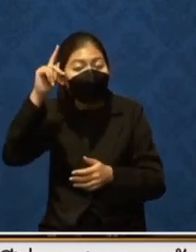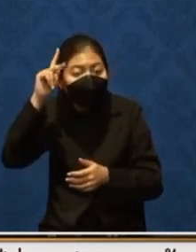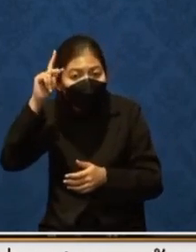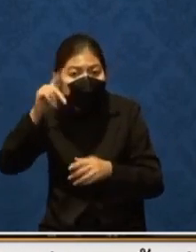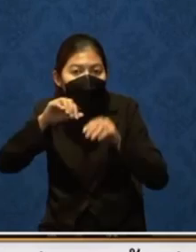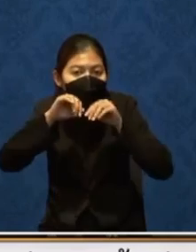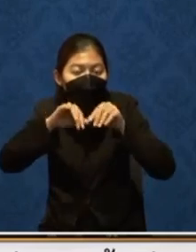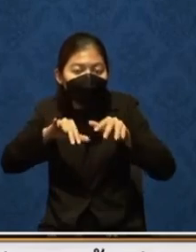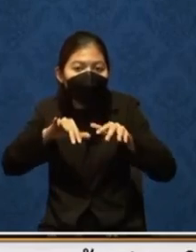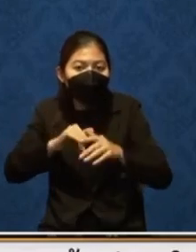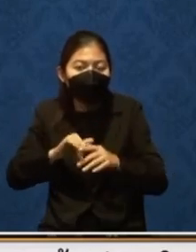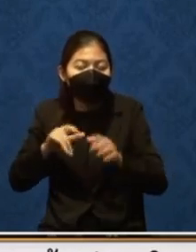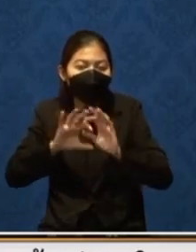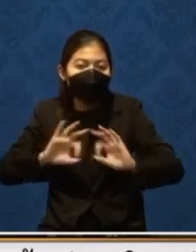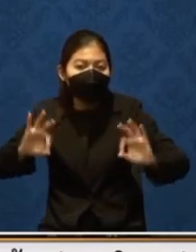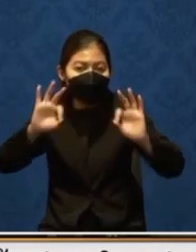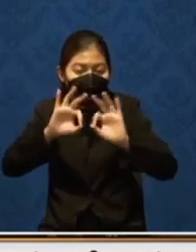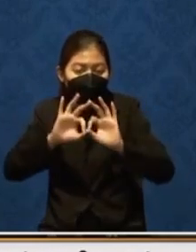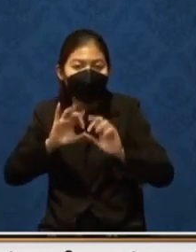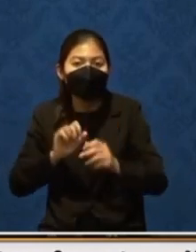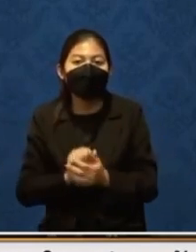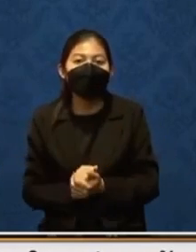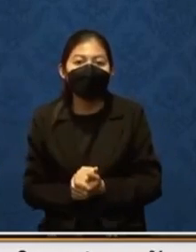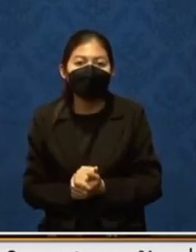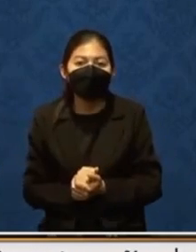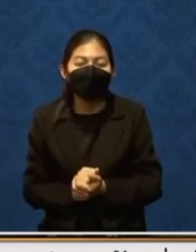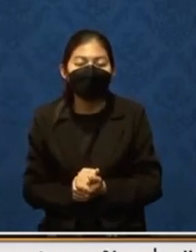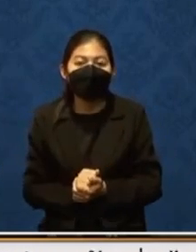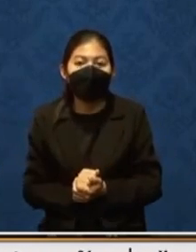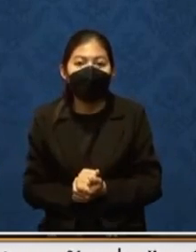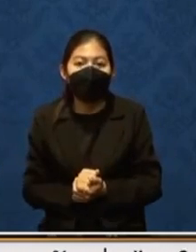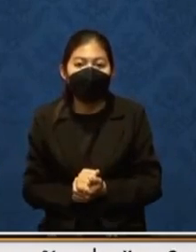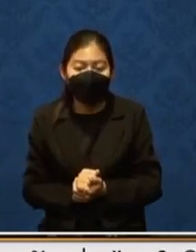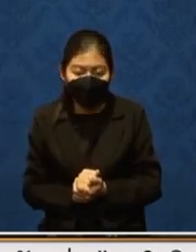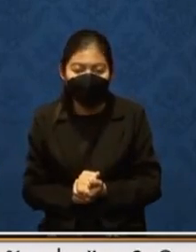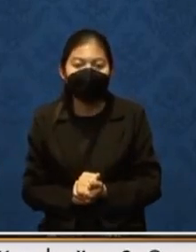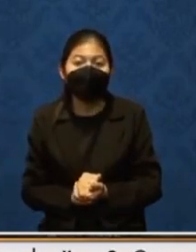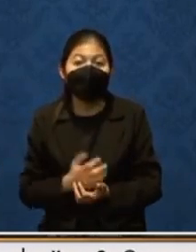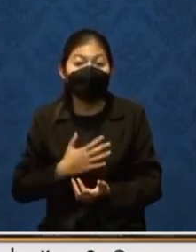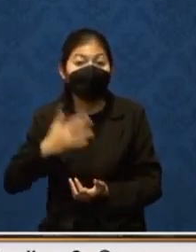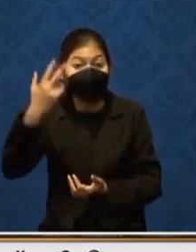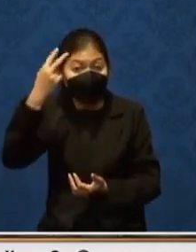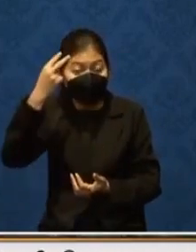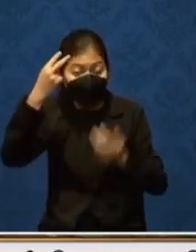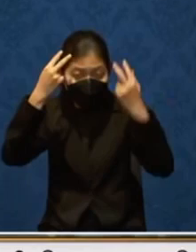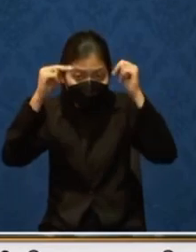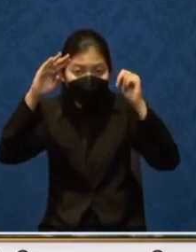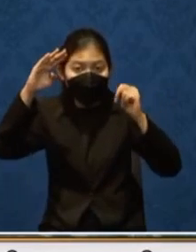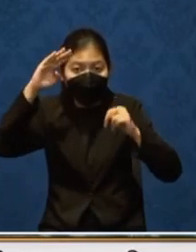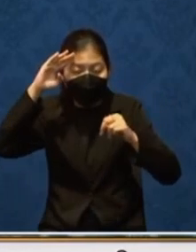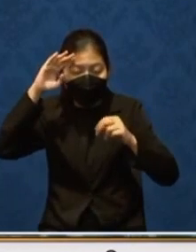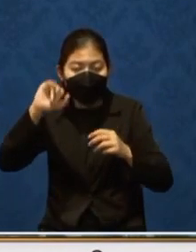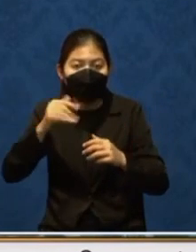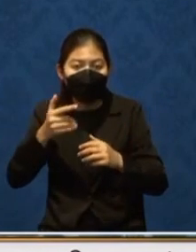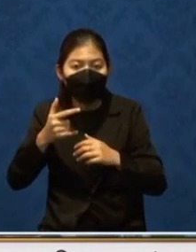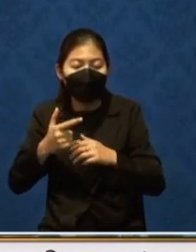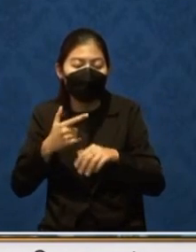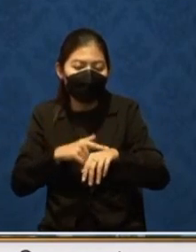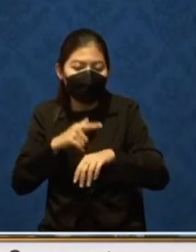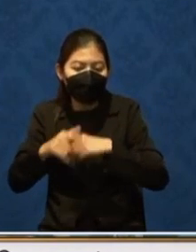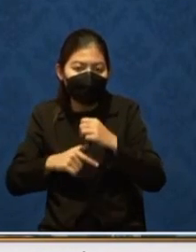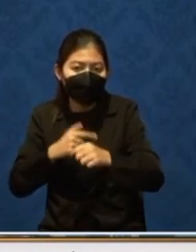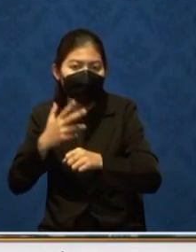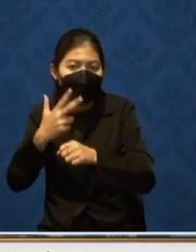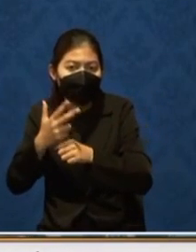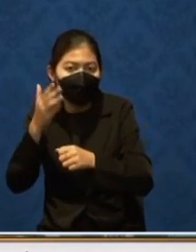ารเรองให่ๆท่บอกว่าประยุติขอเวลาอีก 2 ปีข้างหน้าทำ 3 ภารกิจสรางอนาคต